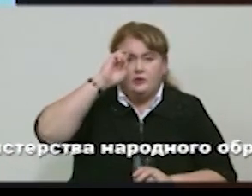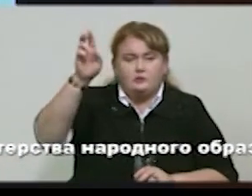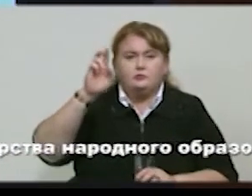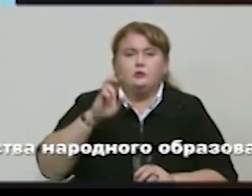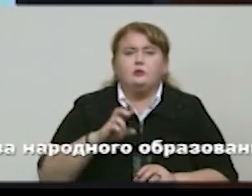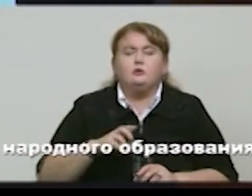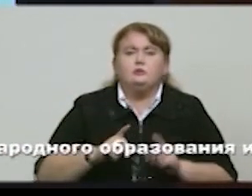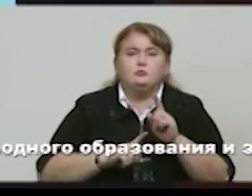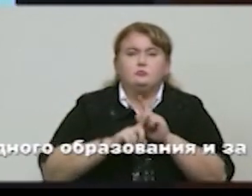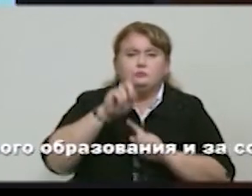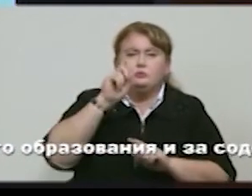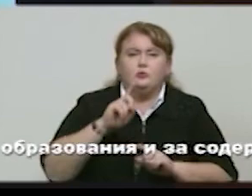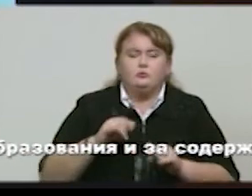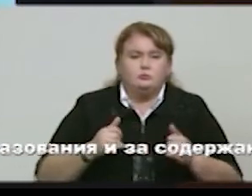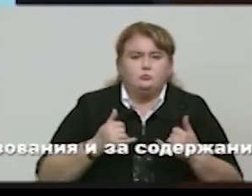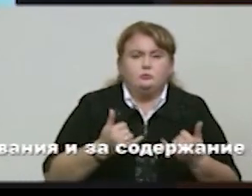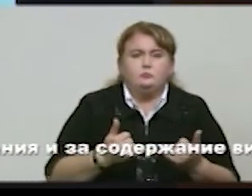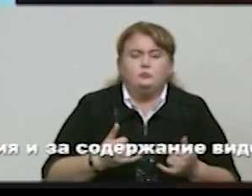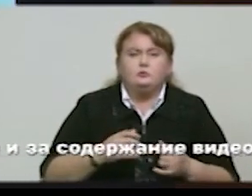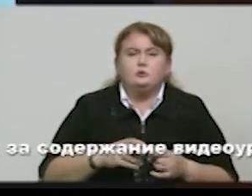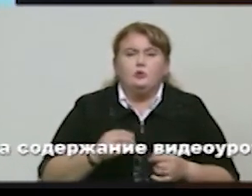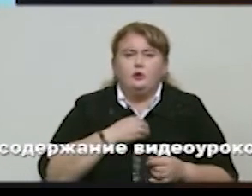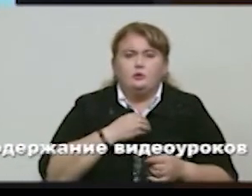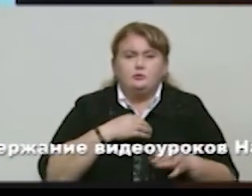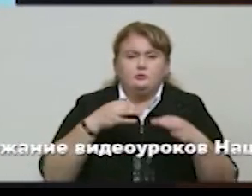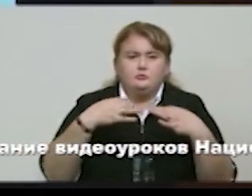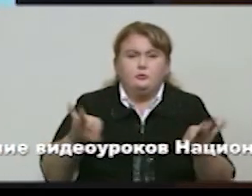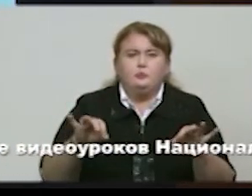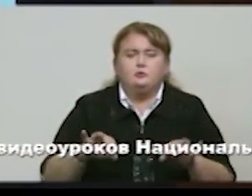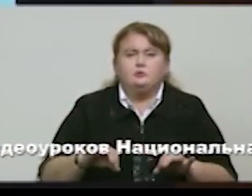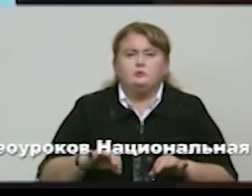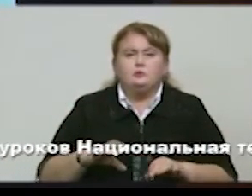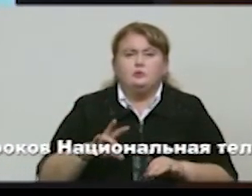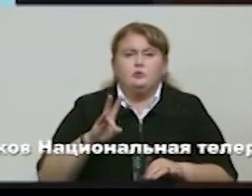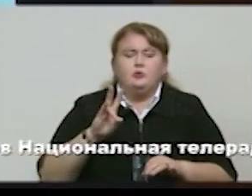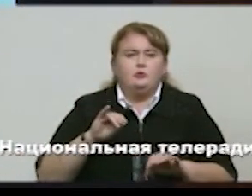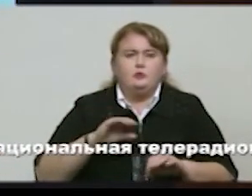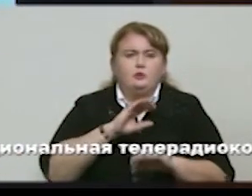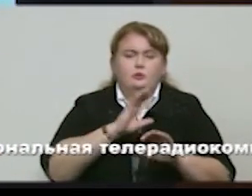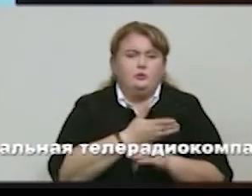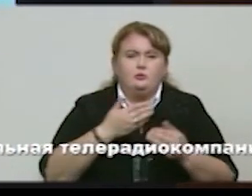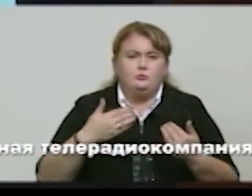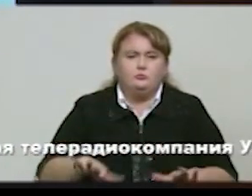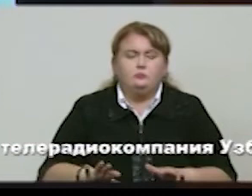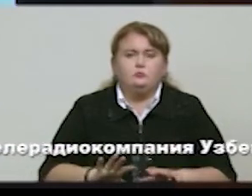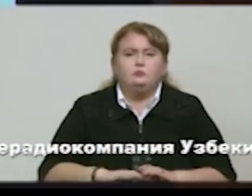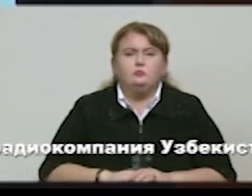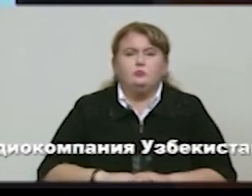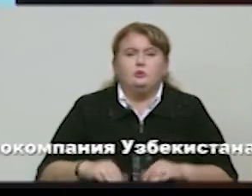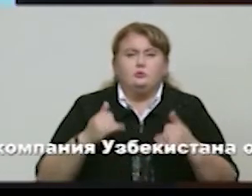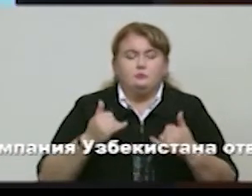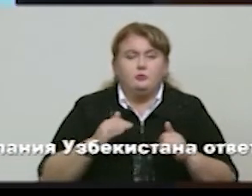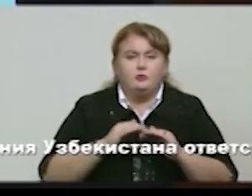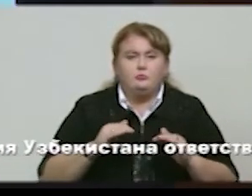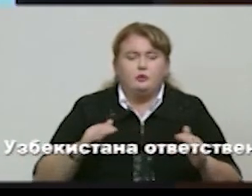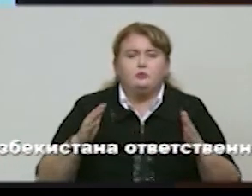правительство пошло на уступки. Стремление к свободе не иссякло. А теперь,